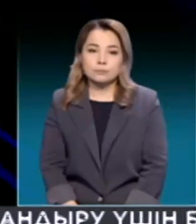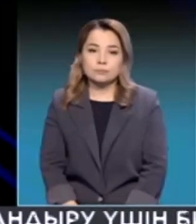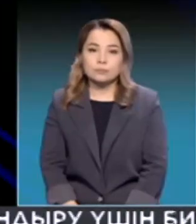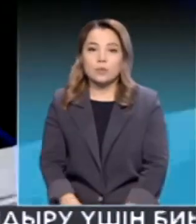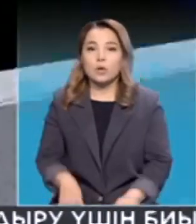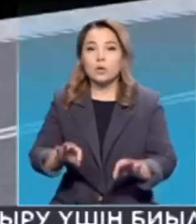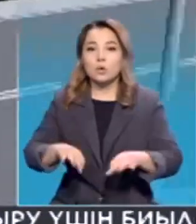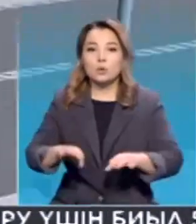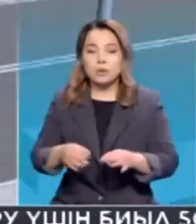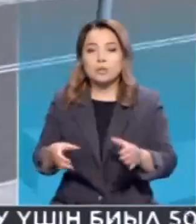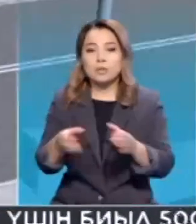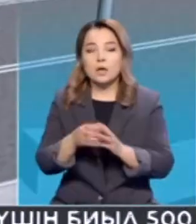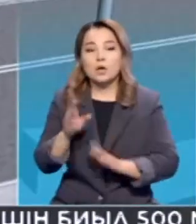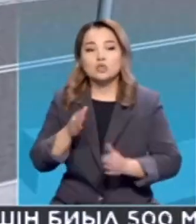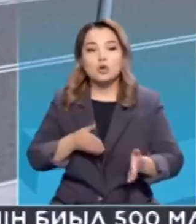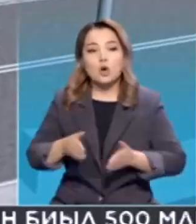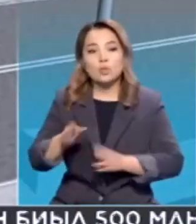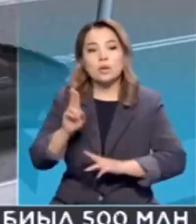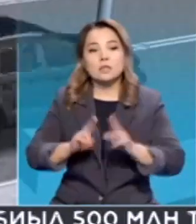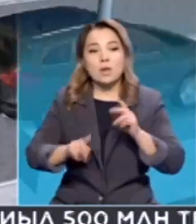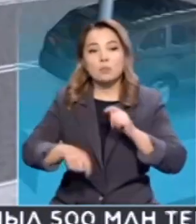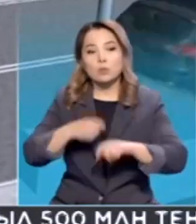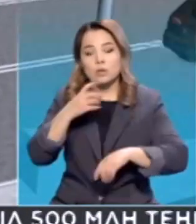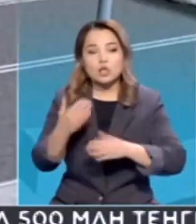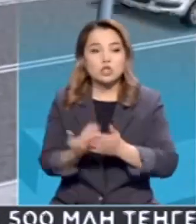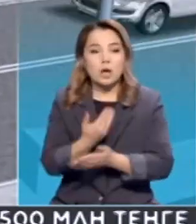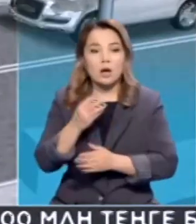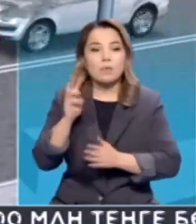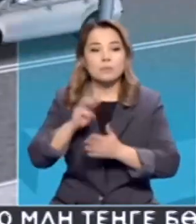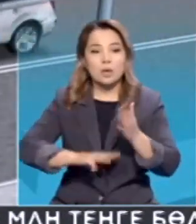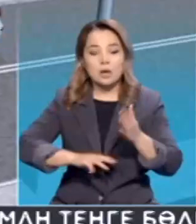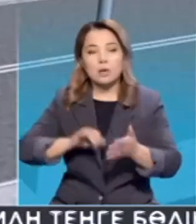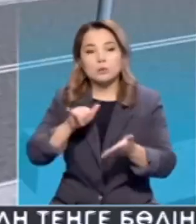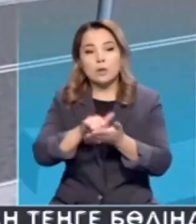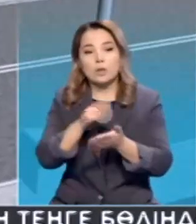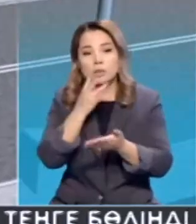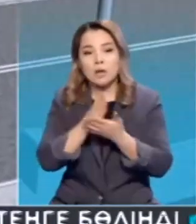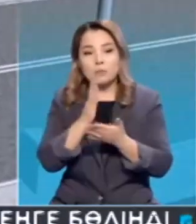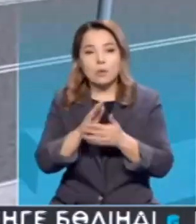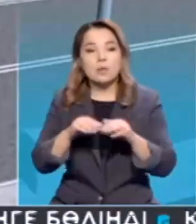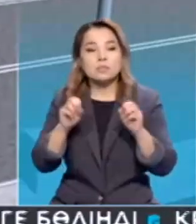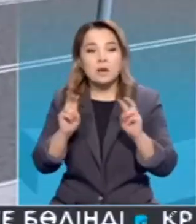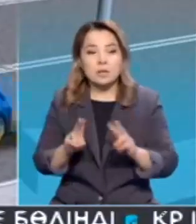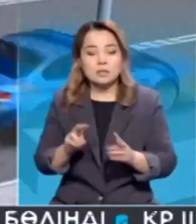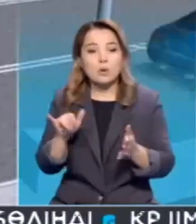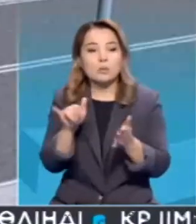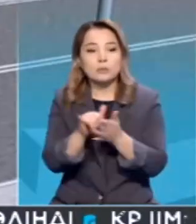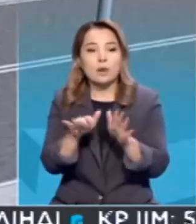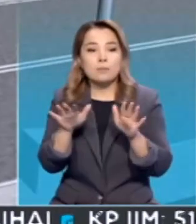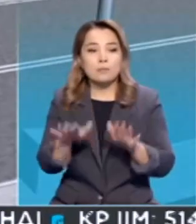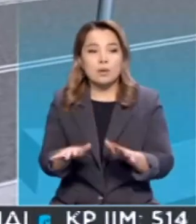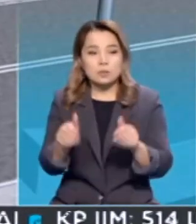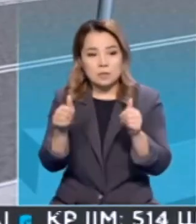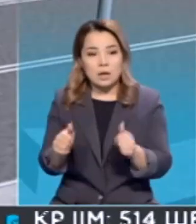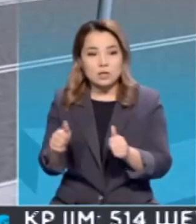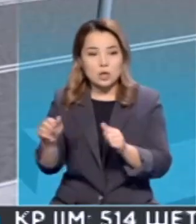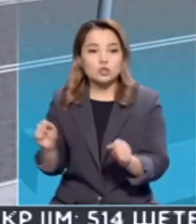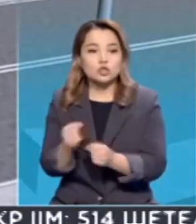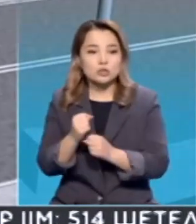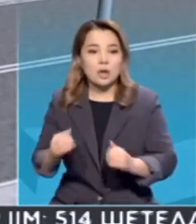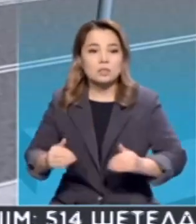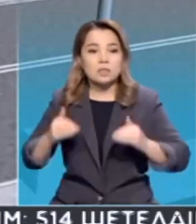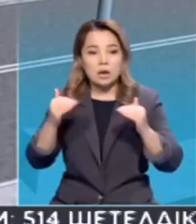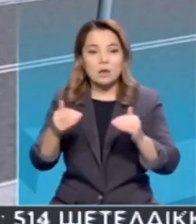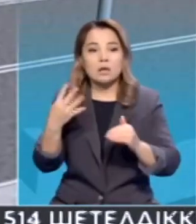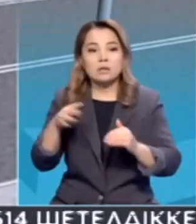Көлік демекші жол ережесін бұзғандарға жаңа айыппұл мөлшері енгізіледі. Оған сәйкес арнайы белгі қойылған жерлерде жылдамдықты сағатына